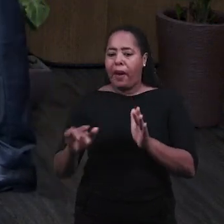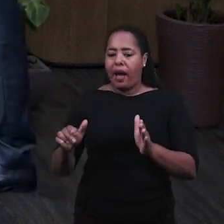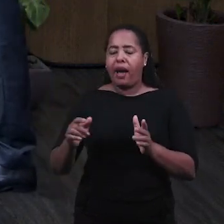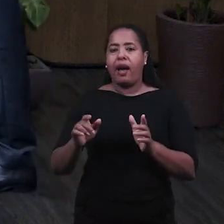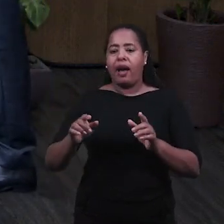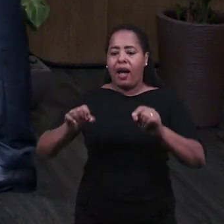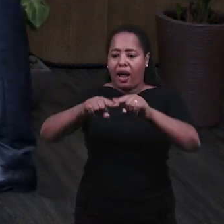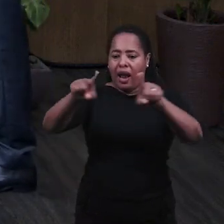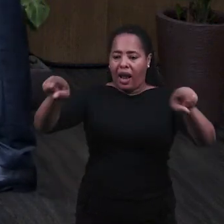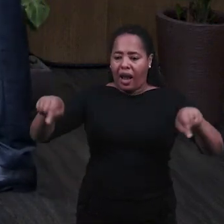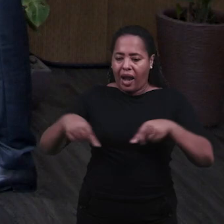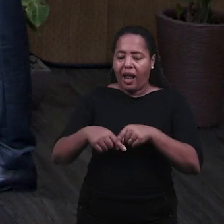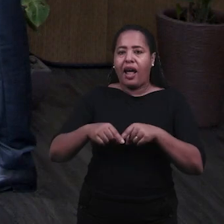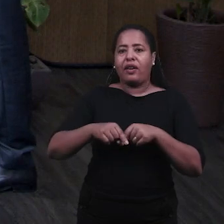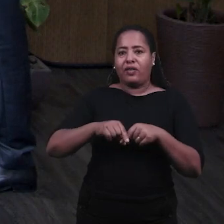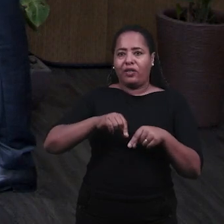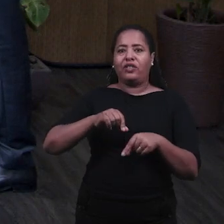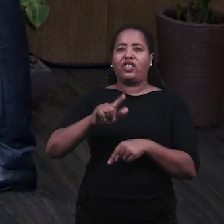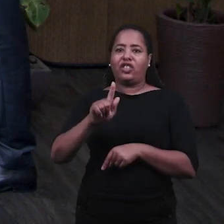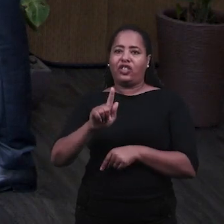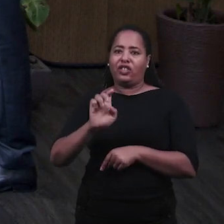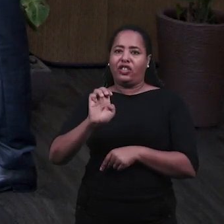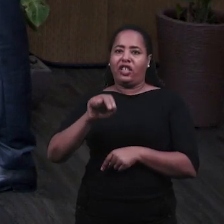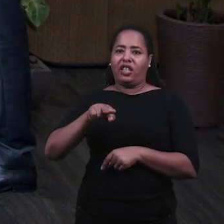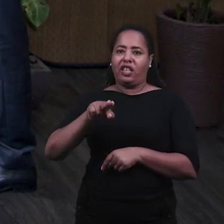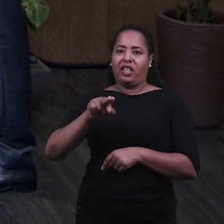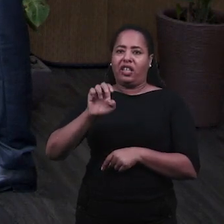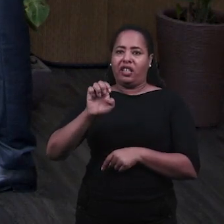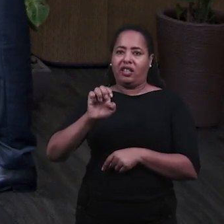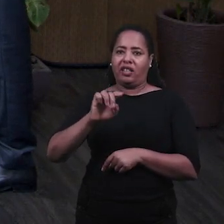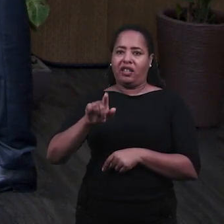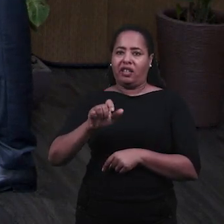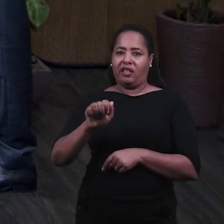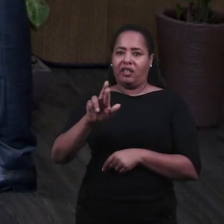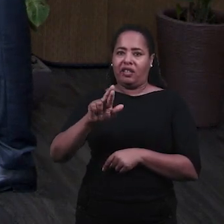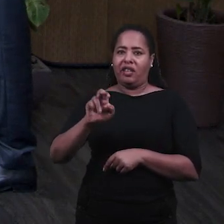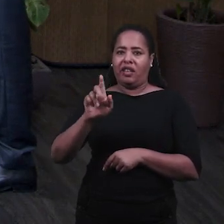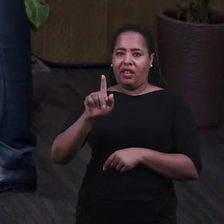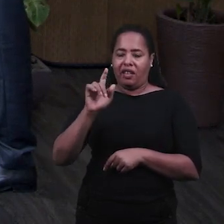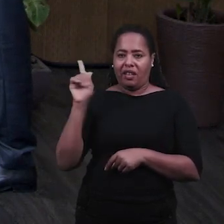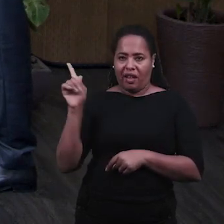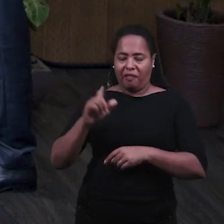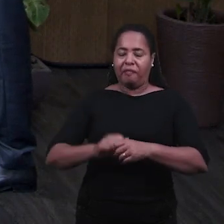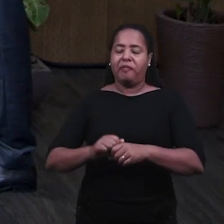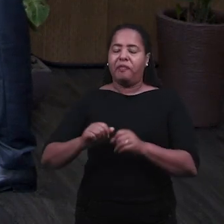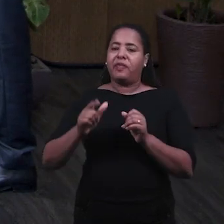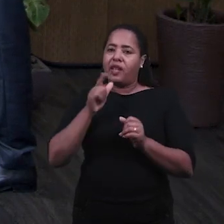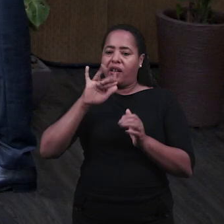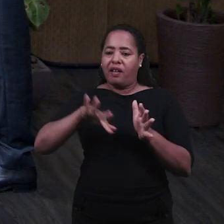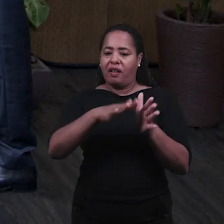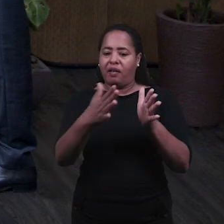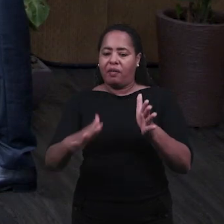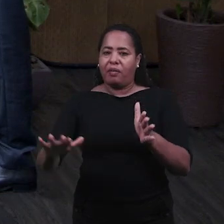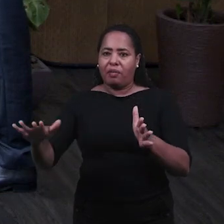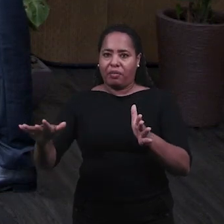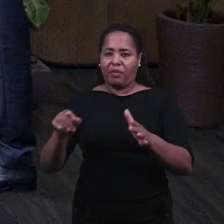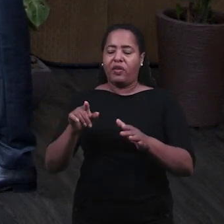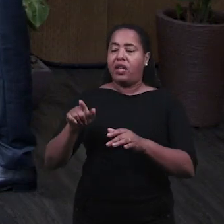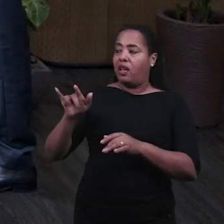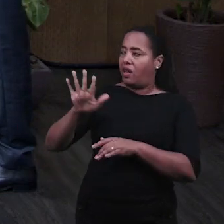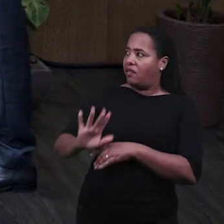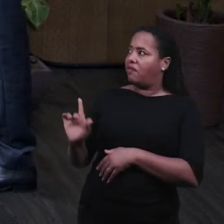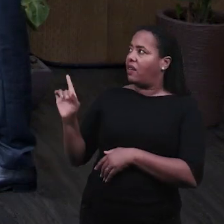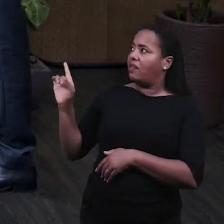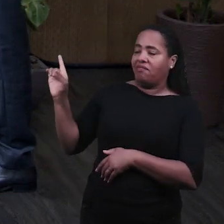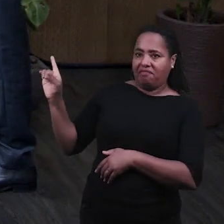Tibériade, le lac de Génézareth aussi. C'est cette région, la mer de la Galilée, cette